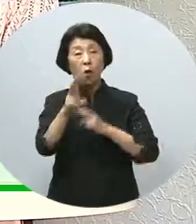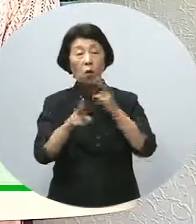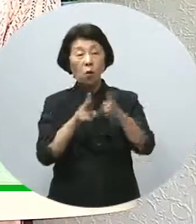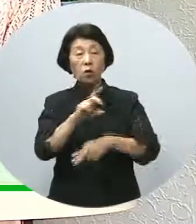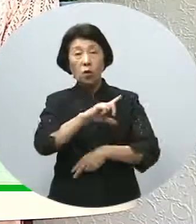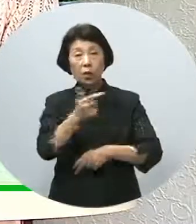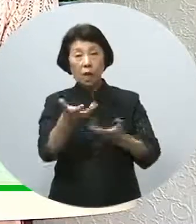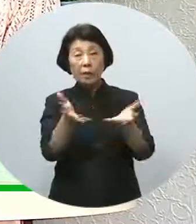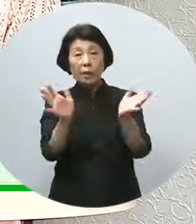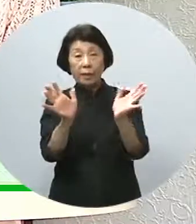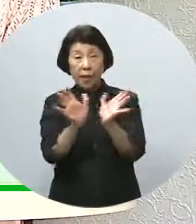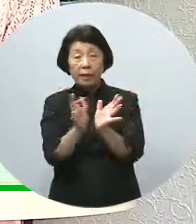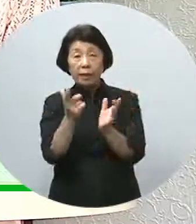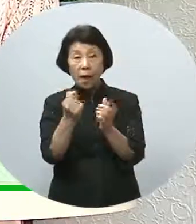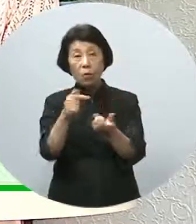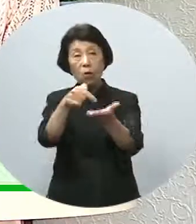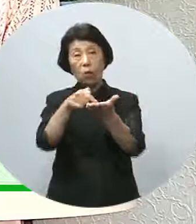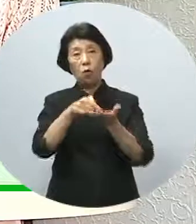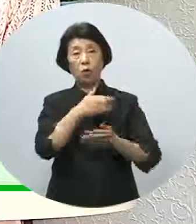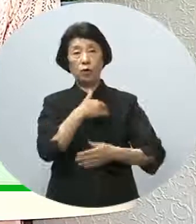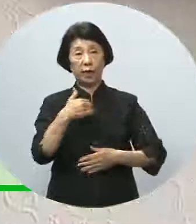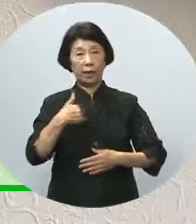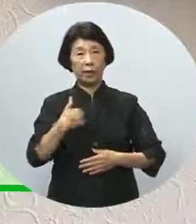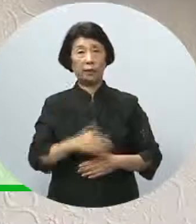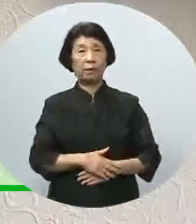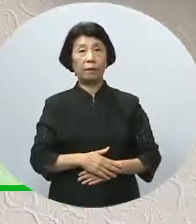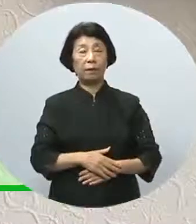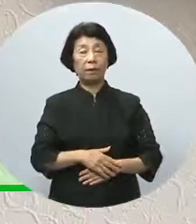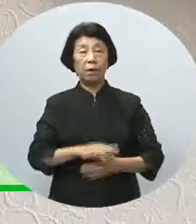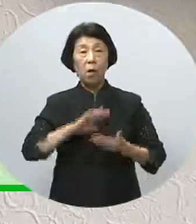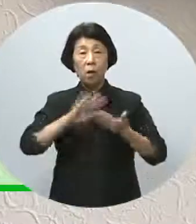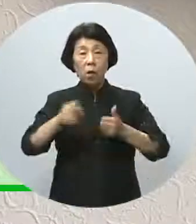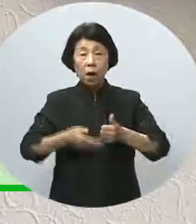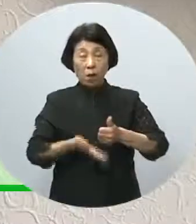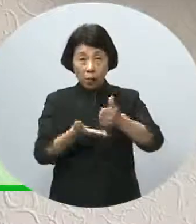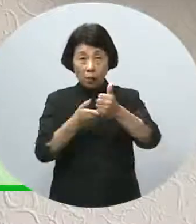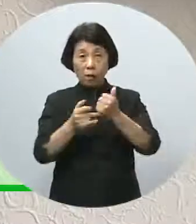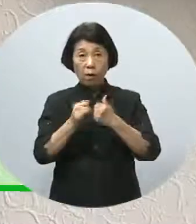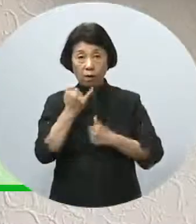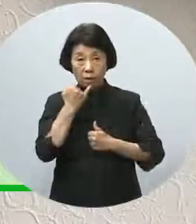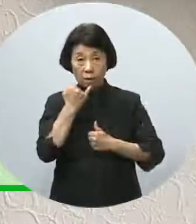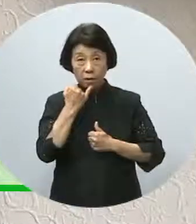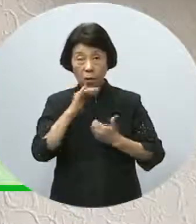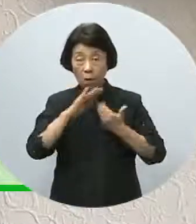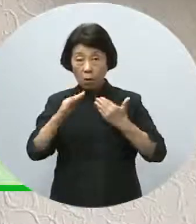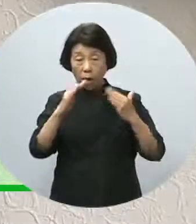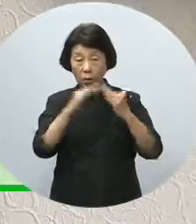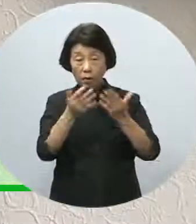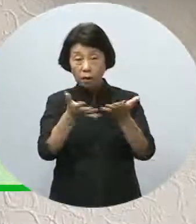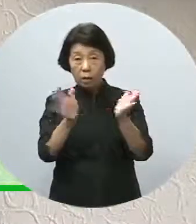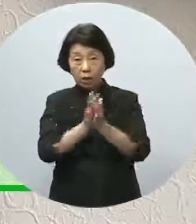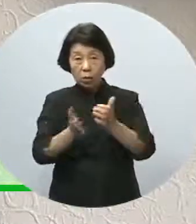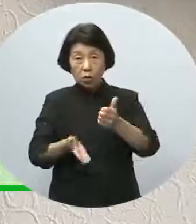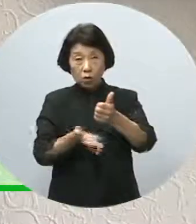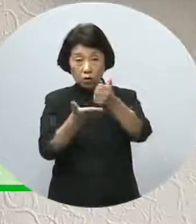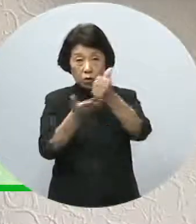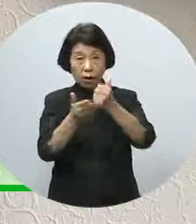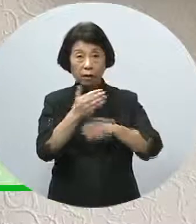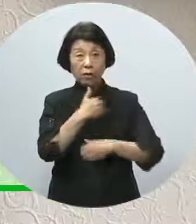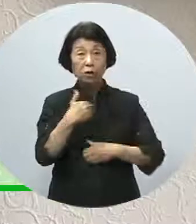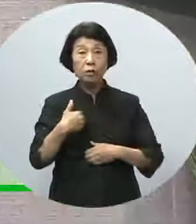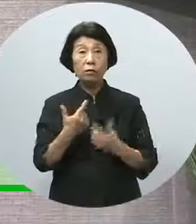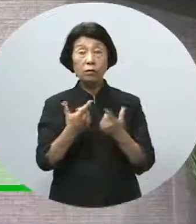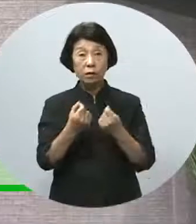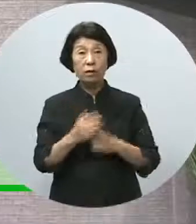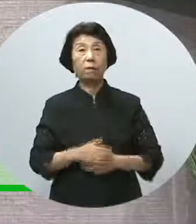などの段階でもご応募いただけます思って看取ることは謎の王 char 団体を生産することもできるん